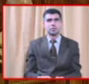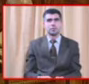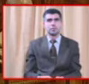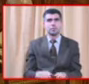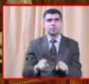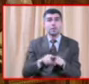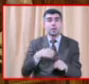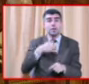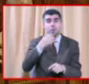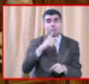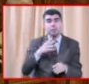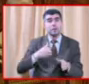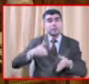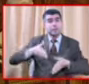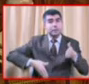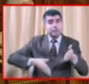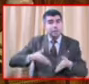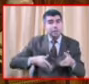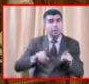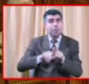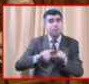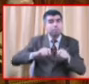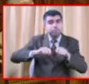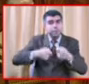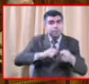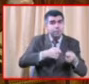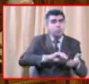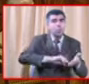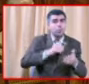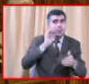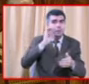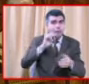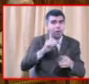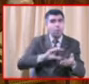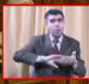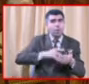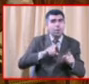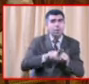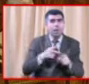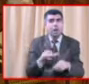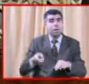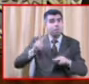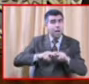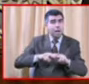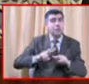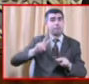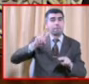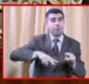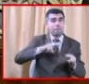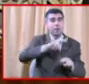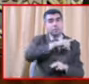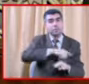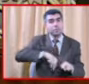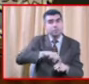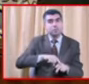وكاين الطرق اللي هي تهرست، وكاين المنشآت اللي هي تضرت، وكاين ضحايا اللي طاحوا. سيد الرئيس، السيد الوزير يجي